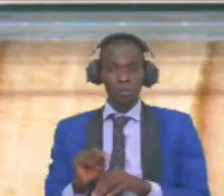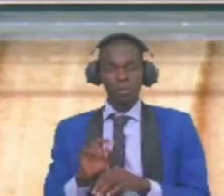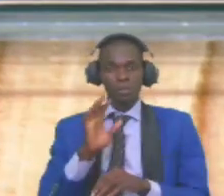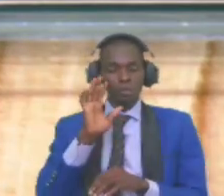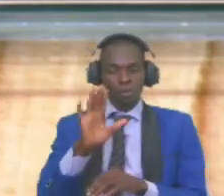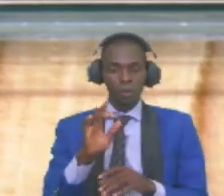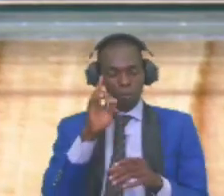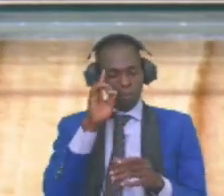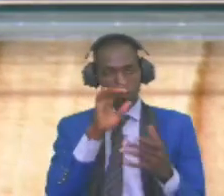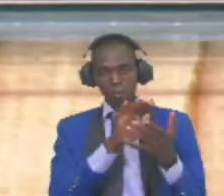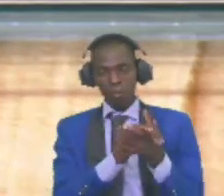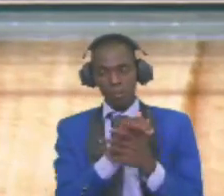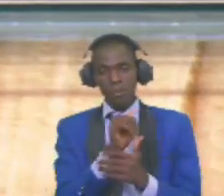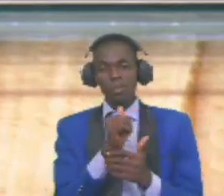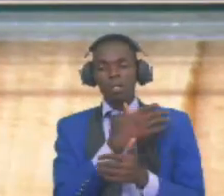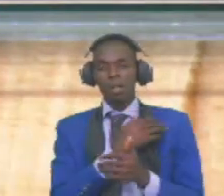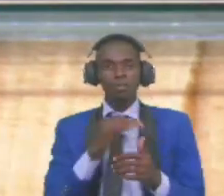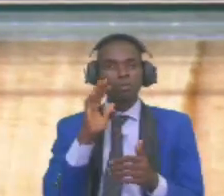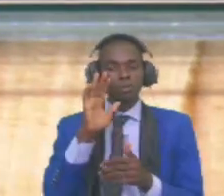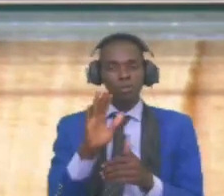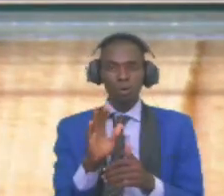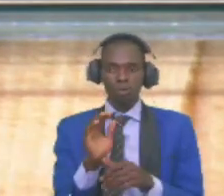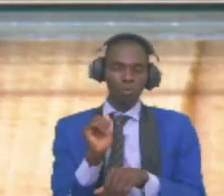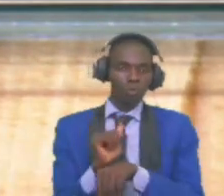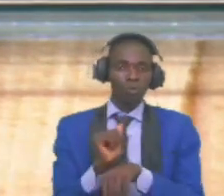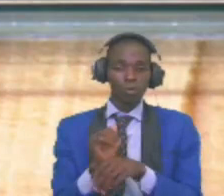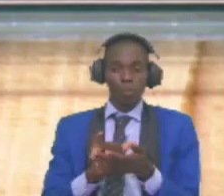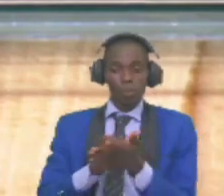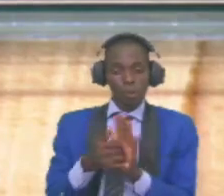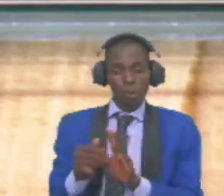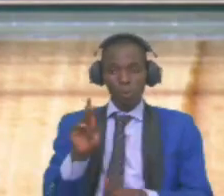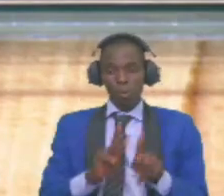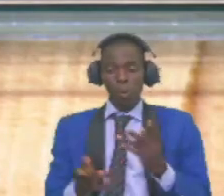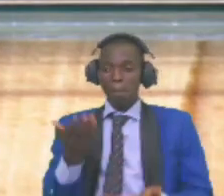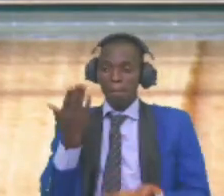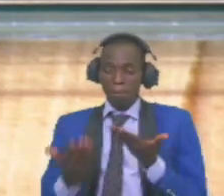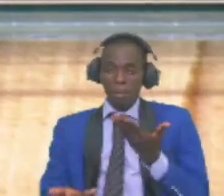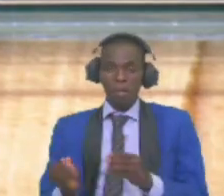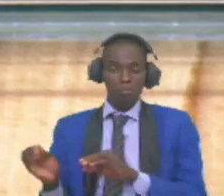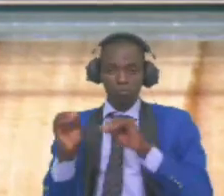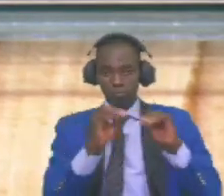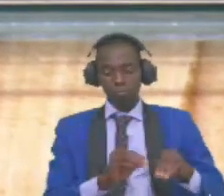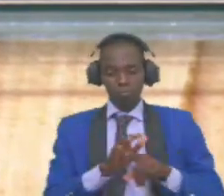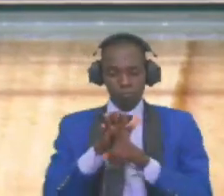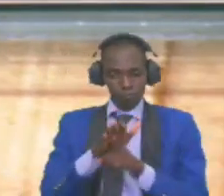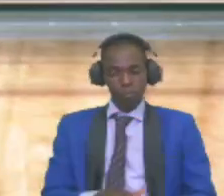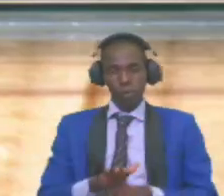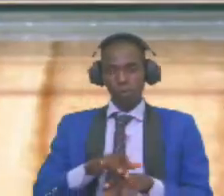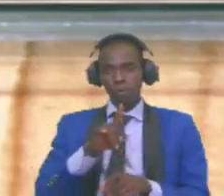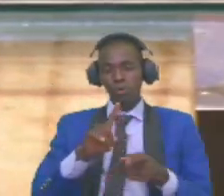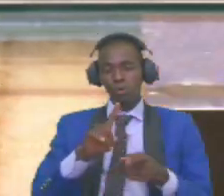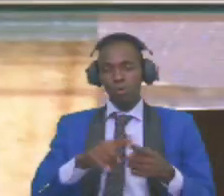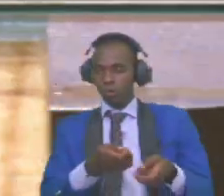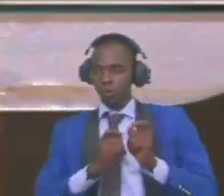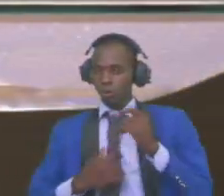watts conviction et votre dévouement tous ces gens là l'or fait rock pression sur vous ils vont